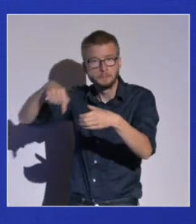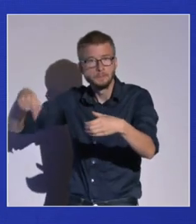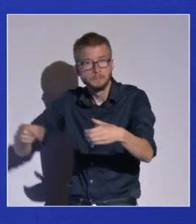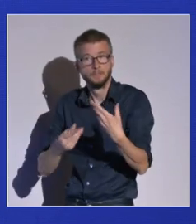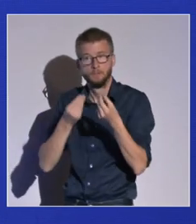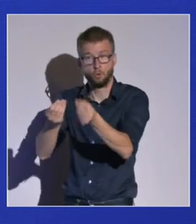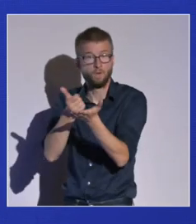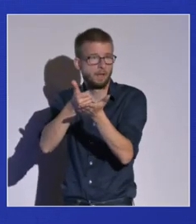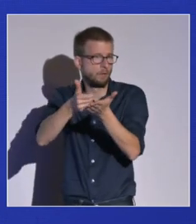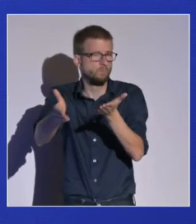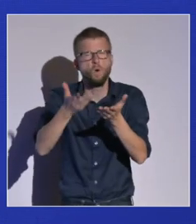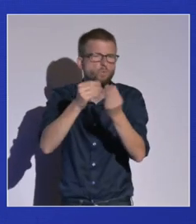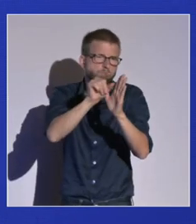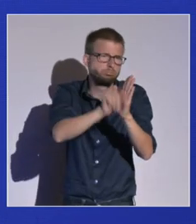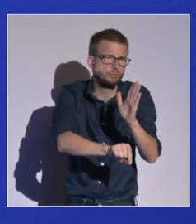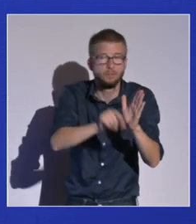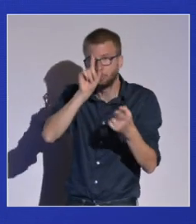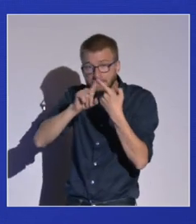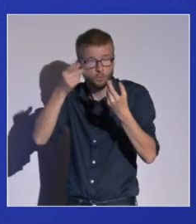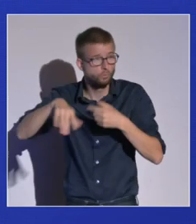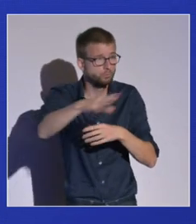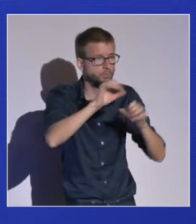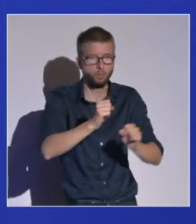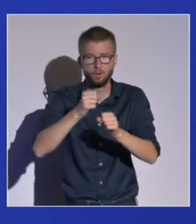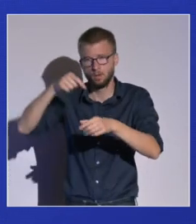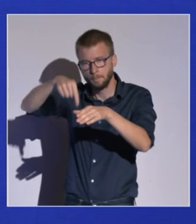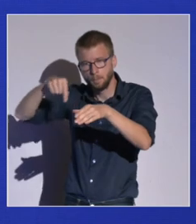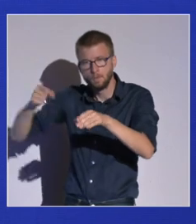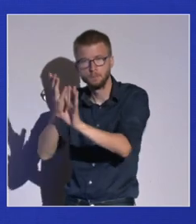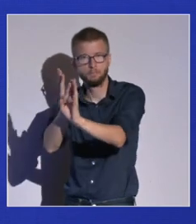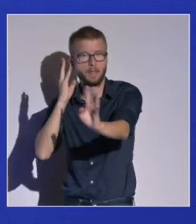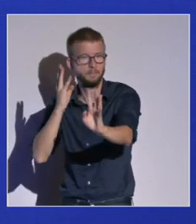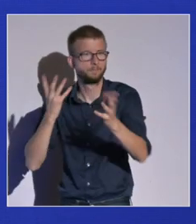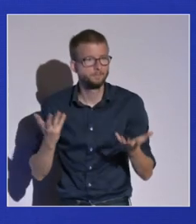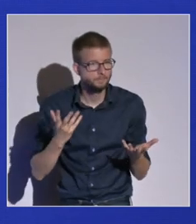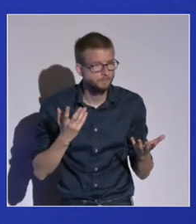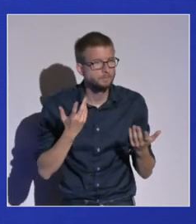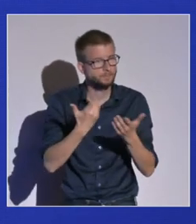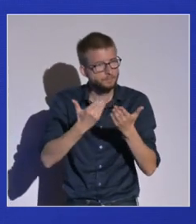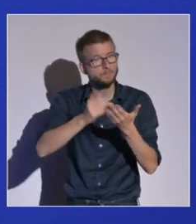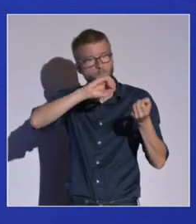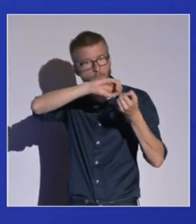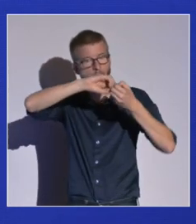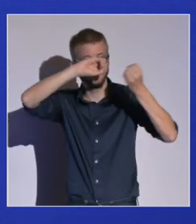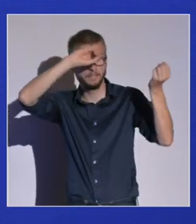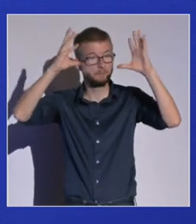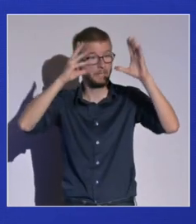qui permettront à tout le monde de planter des haies. C'est l'esprit pratique et d'exécution que Thierry défendait à